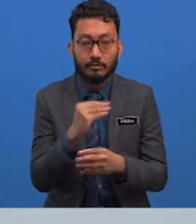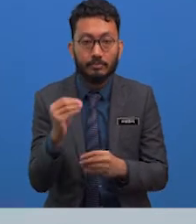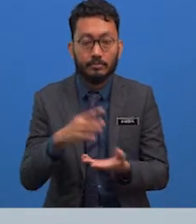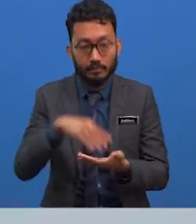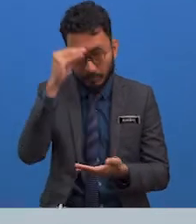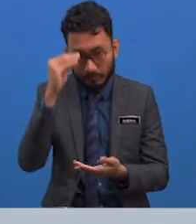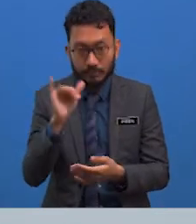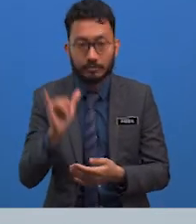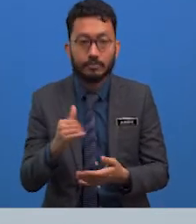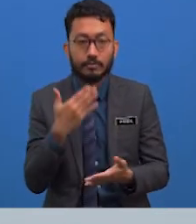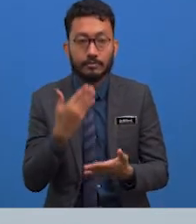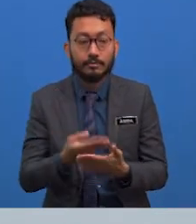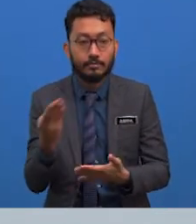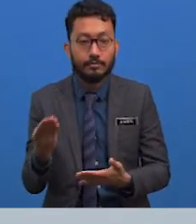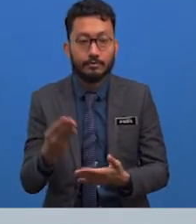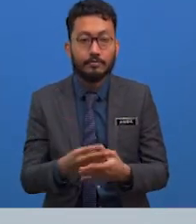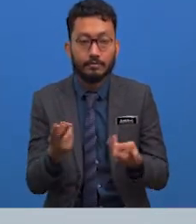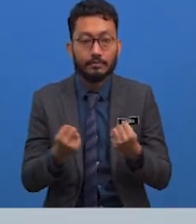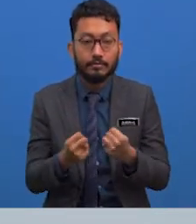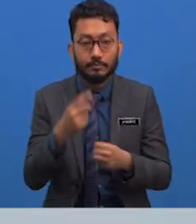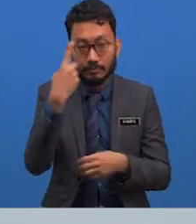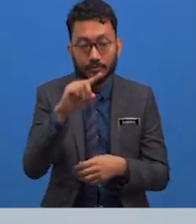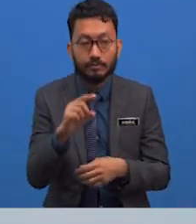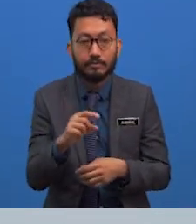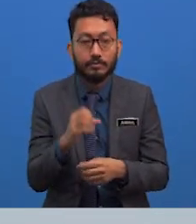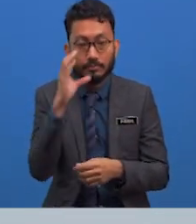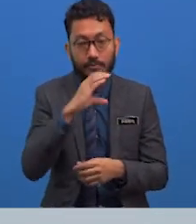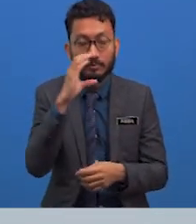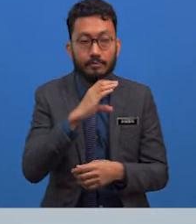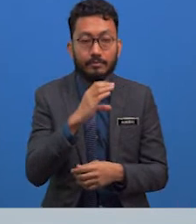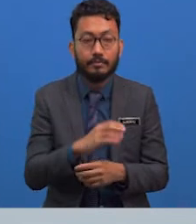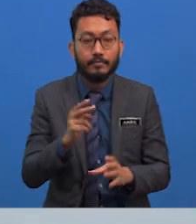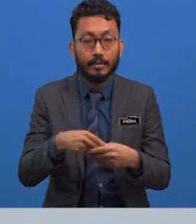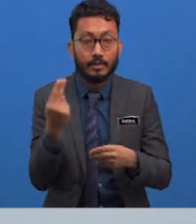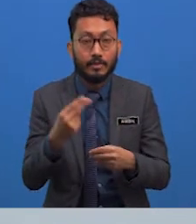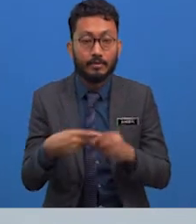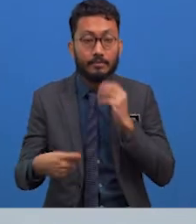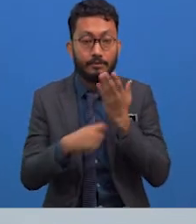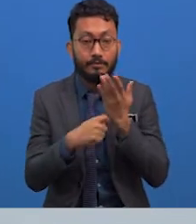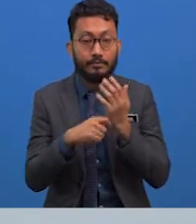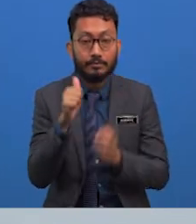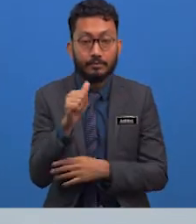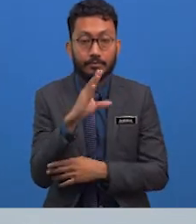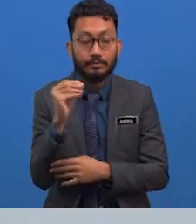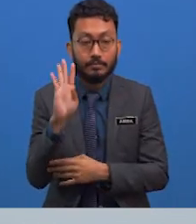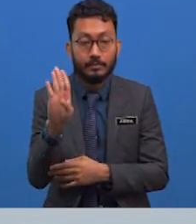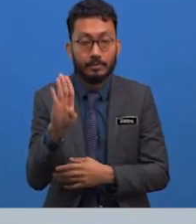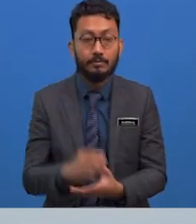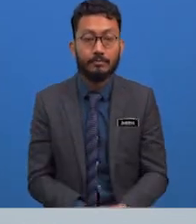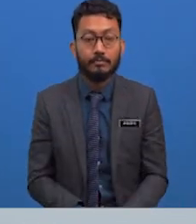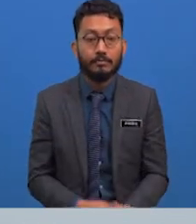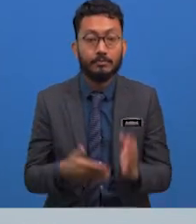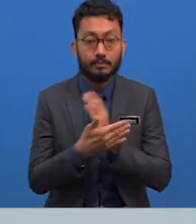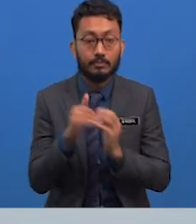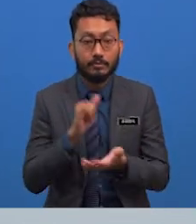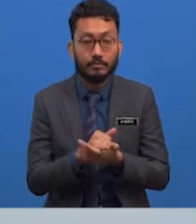yang diberi. Kehendak soalan ini ialah untuk mencari hasil tambah nilai A dan B. Oleh itu, kita